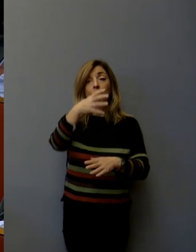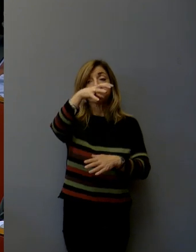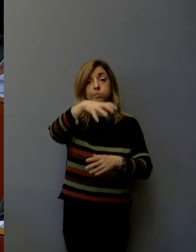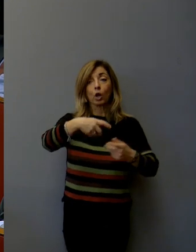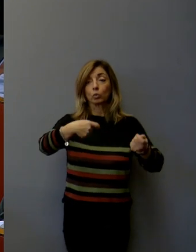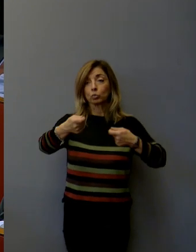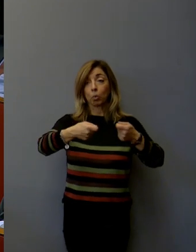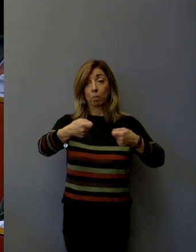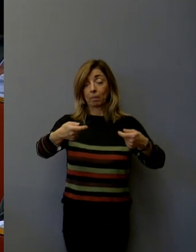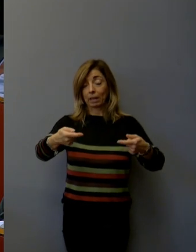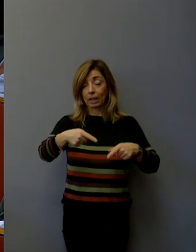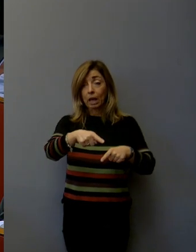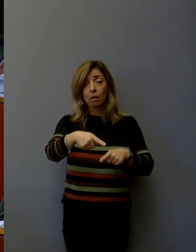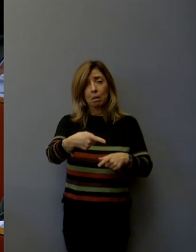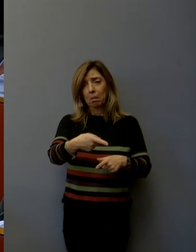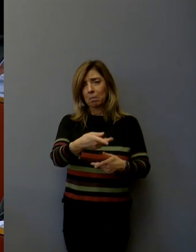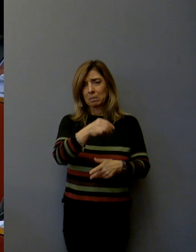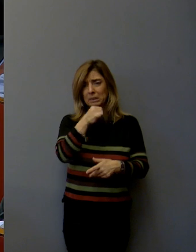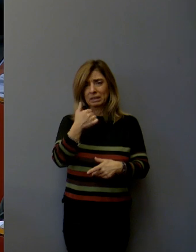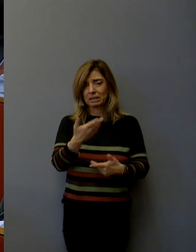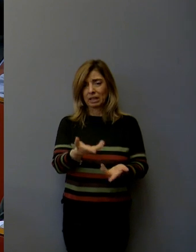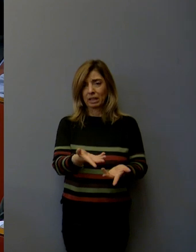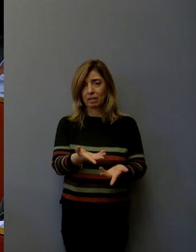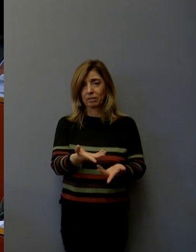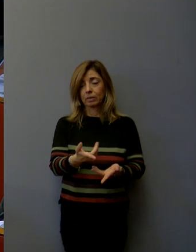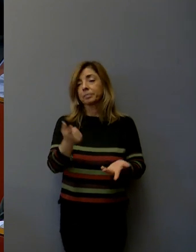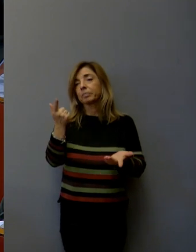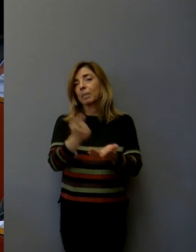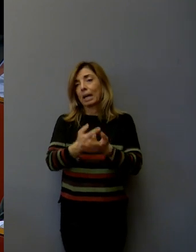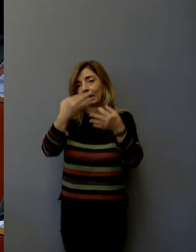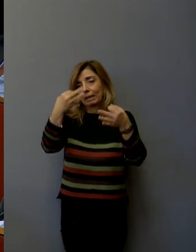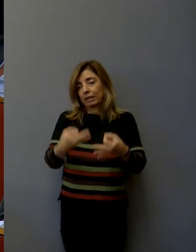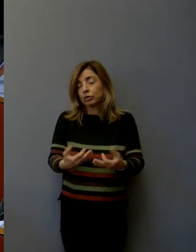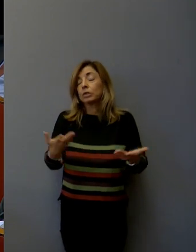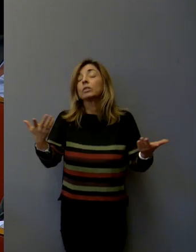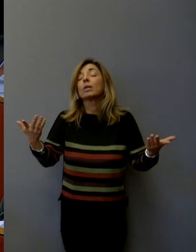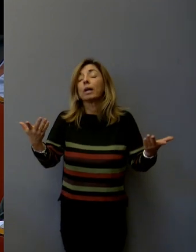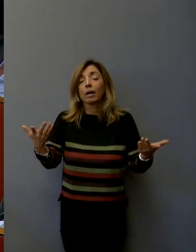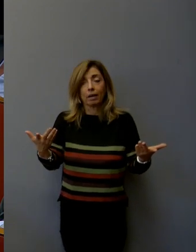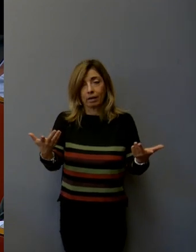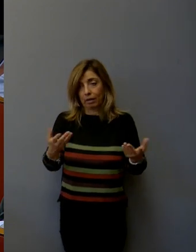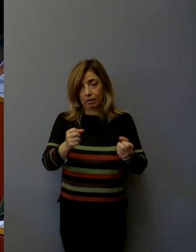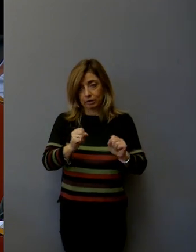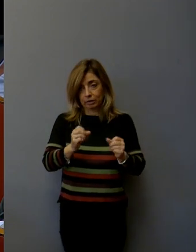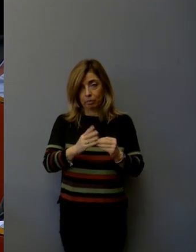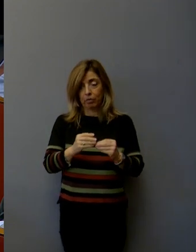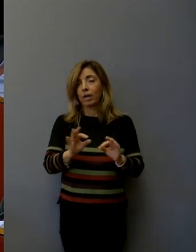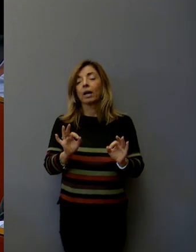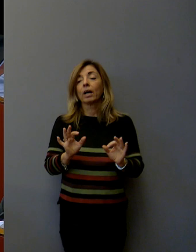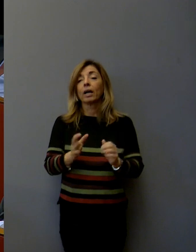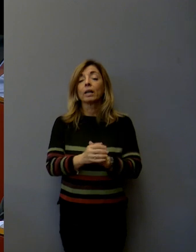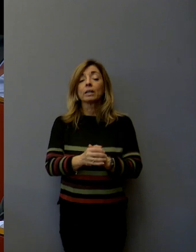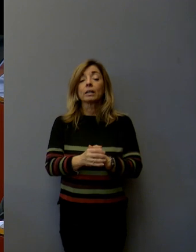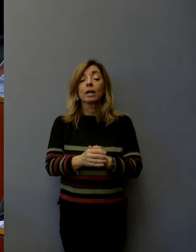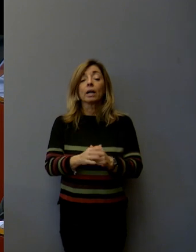ha senso di esserci Ormai per carità È stata decisa Ci sono poche cose da fare e sul fatto che